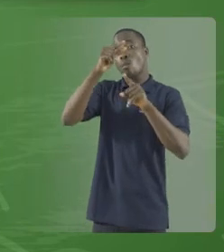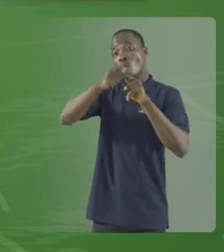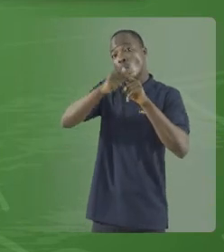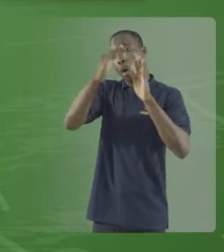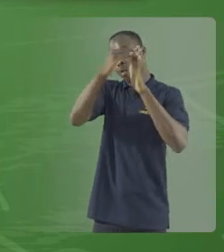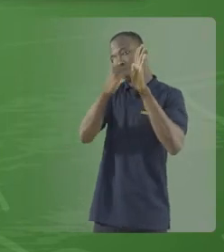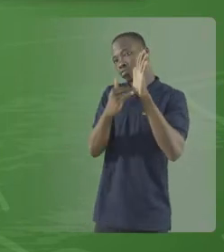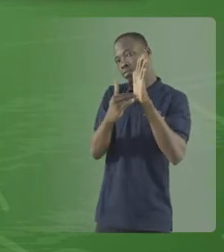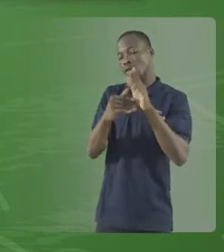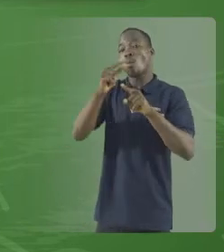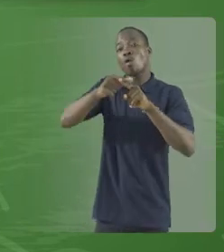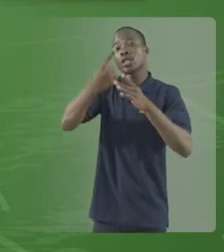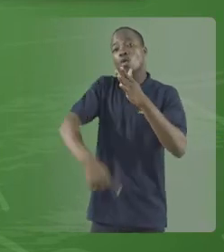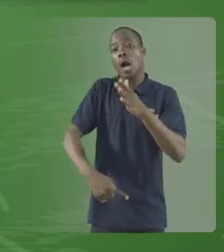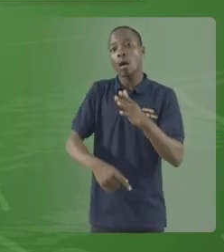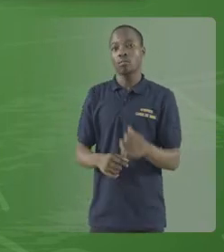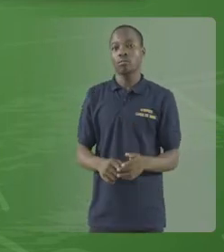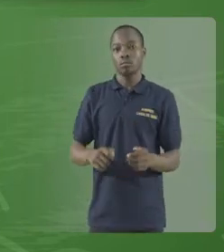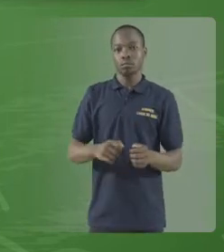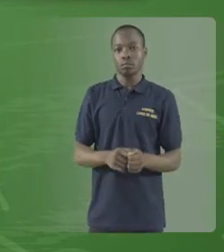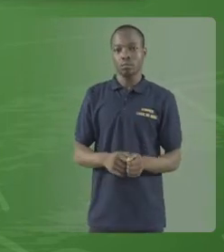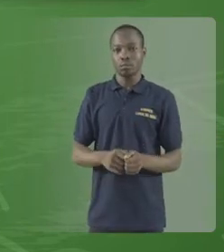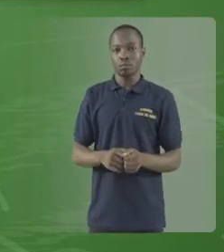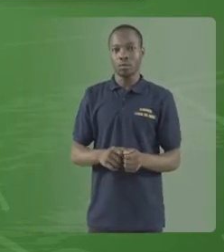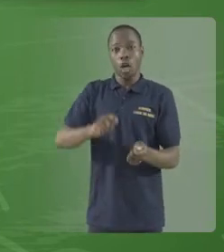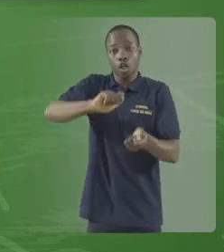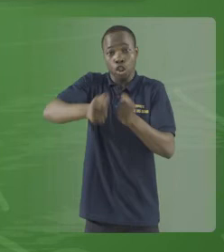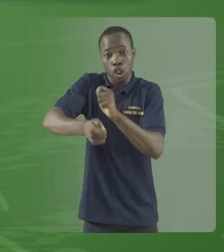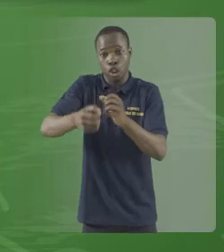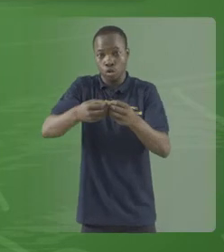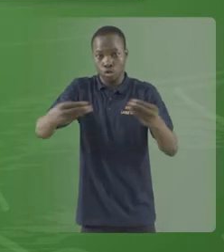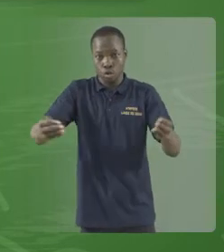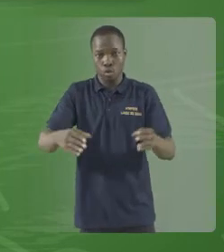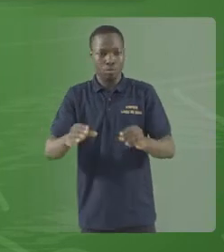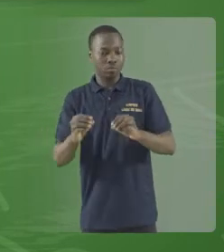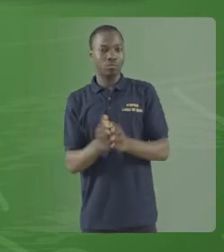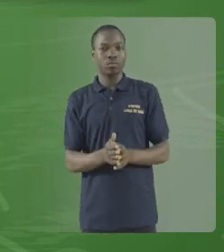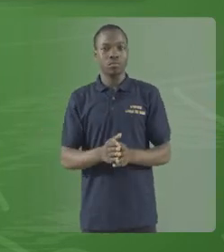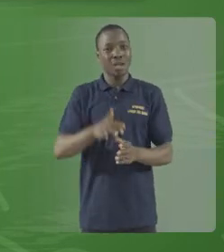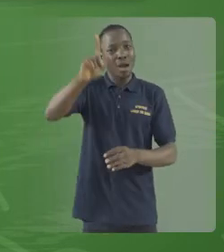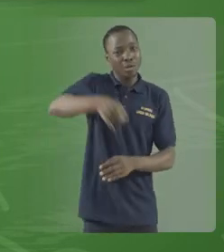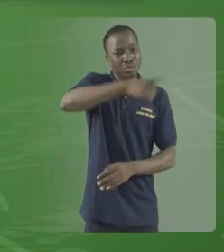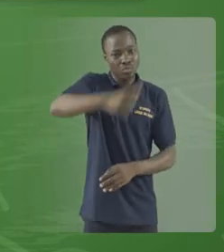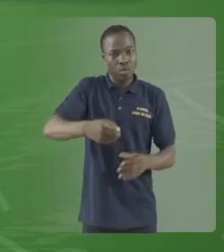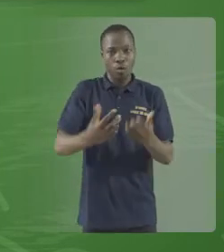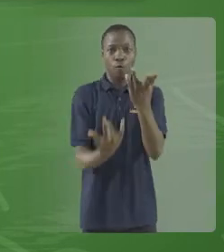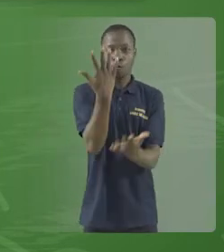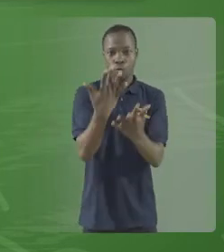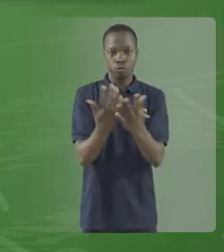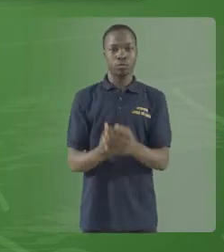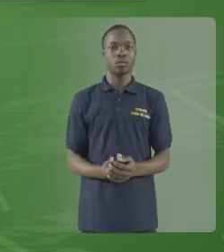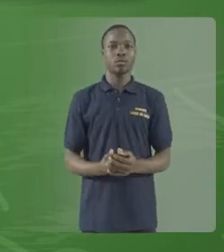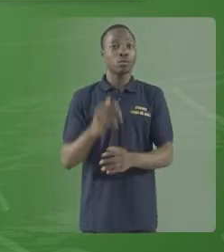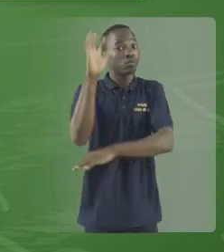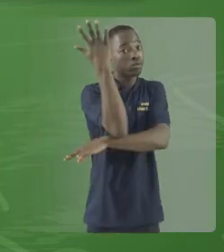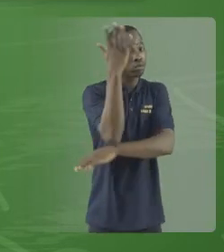Ces mots sont amendement du sol, abandon des feux de brousse,